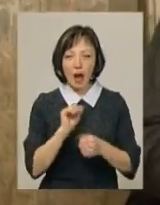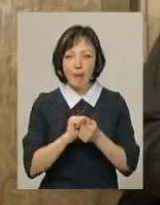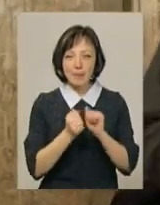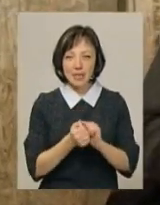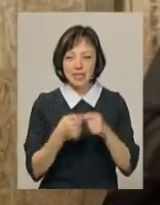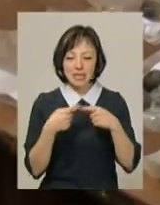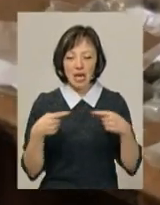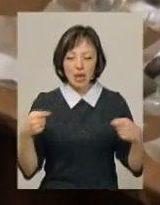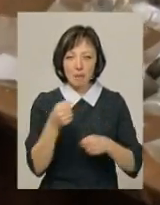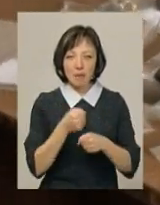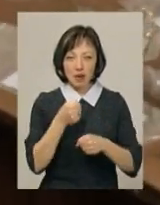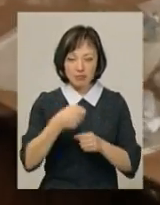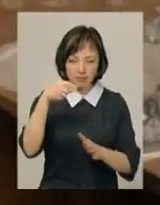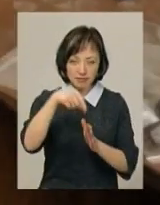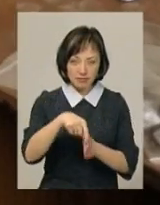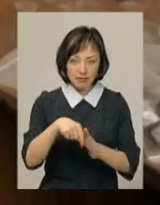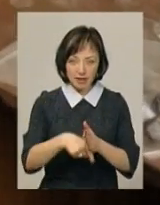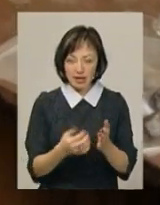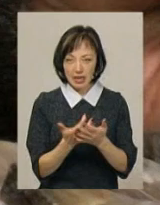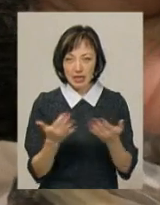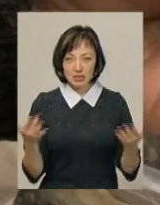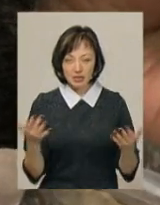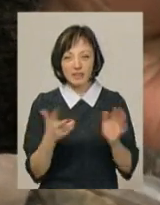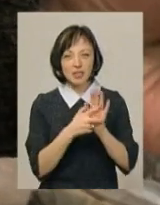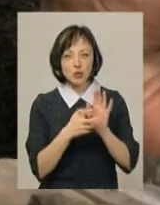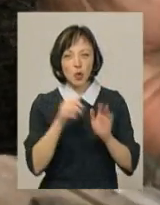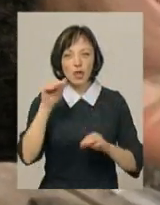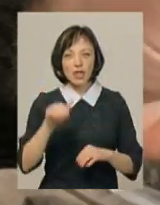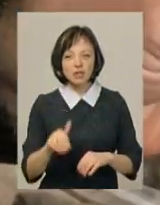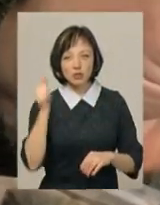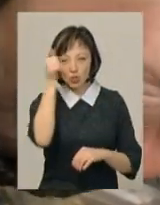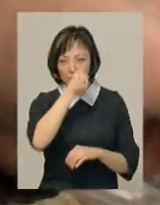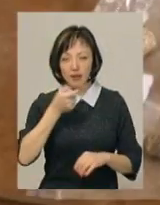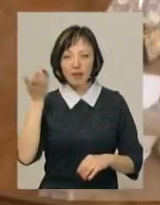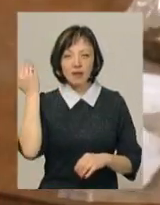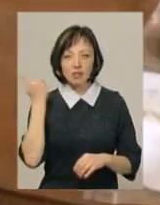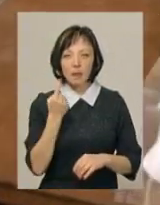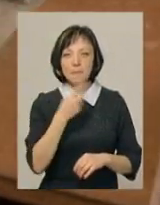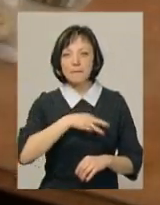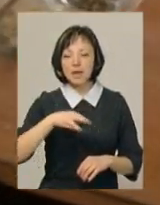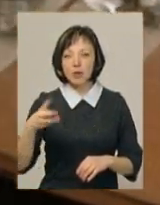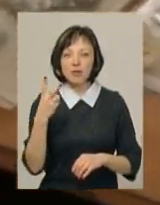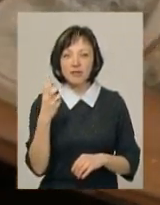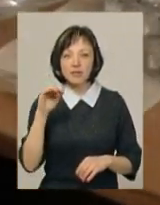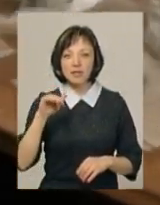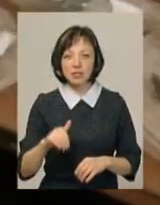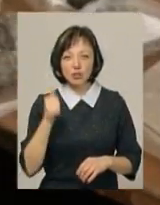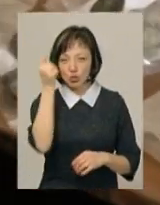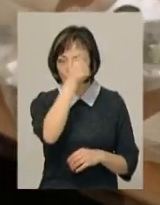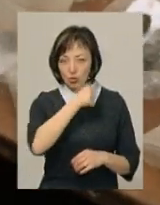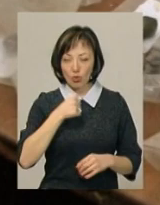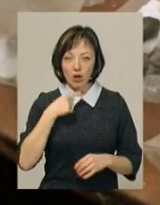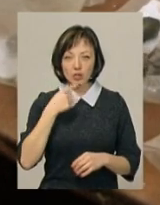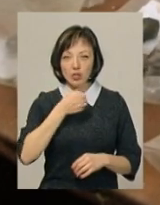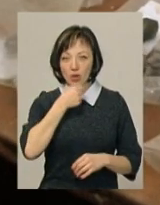в гранітному кар'єрі на різній глибині. Наймолодшим із них щонайменше 800 тисяч років, найдавнішим – 1 200 000 років, запевняє